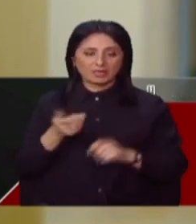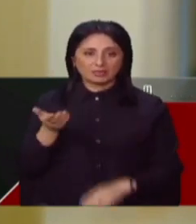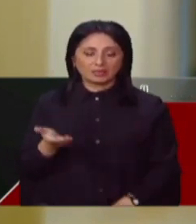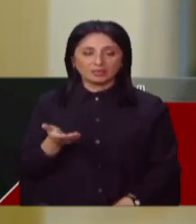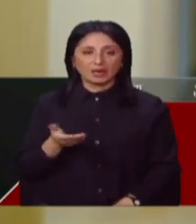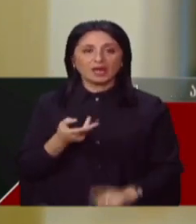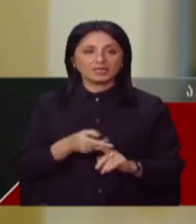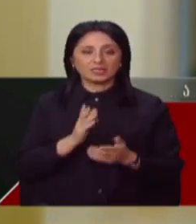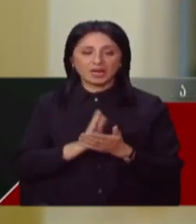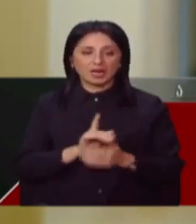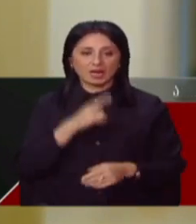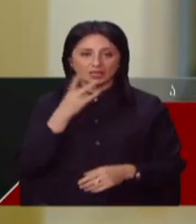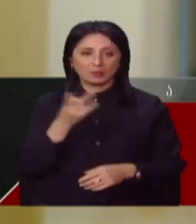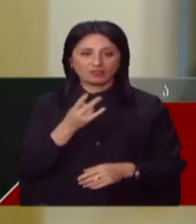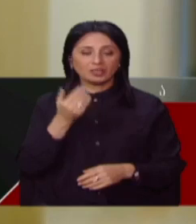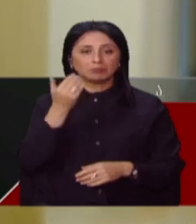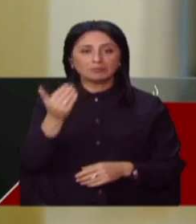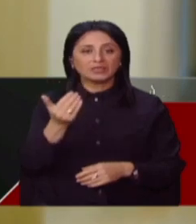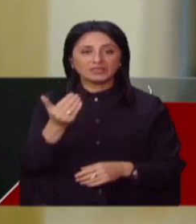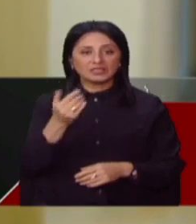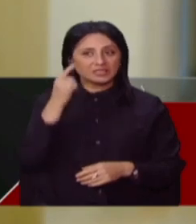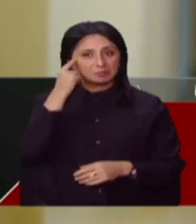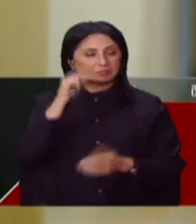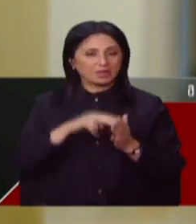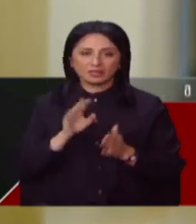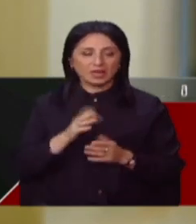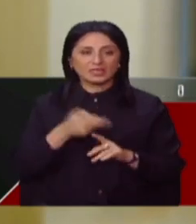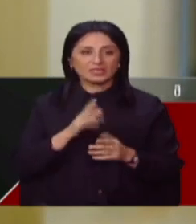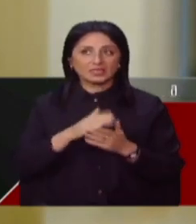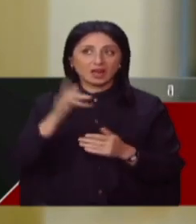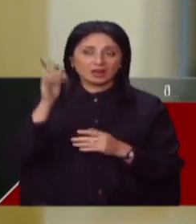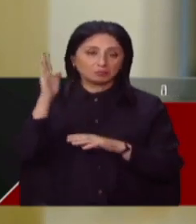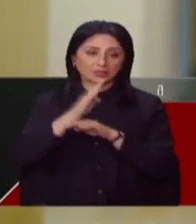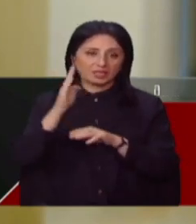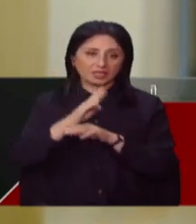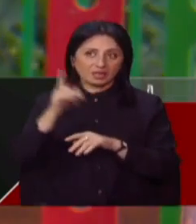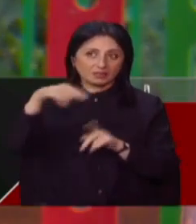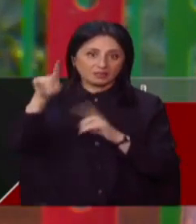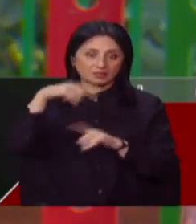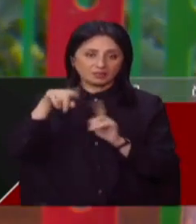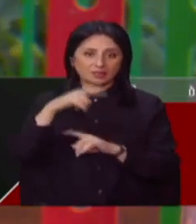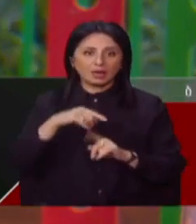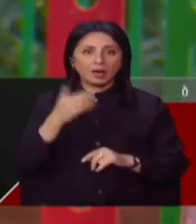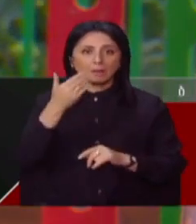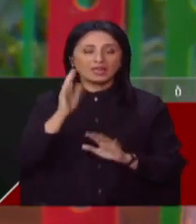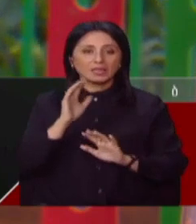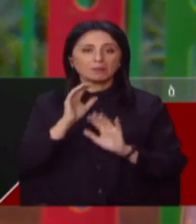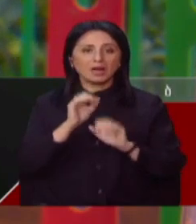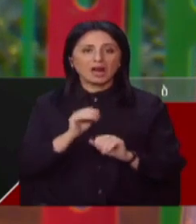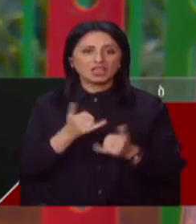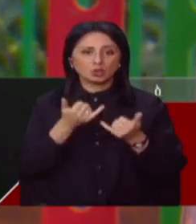პრეზიდენტი. ეს არ არის, რა თქმა უნდა, მისი ნაფიქრი, ეს არის გარიდან მოხოული გეგმა. მათი